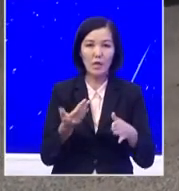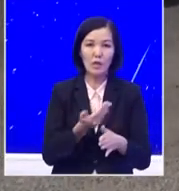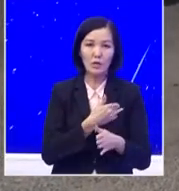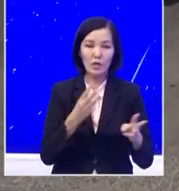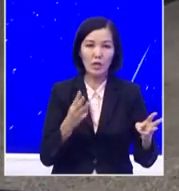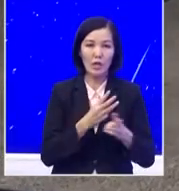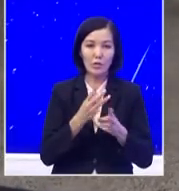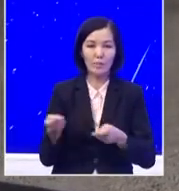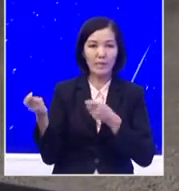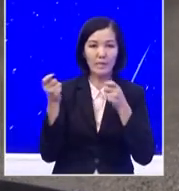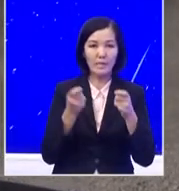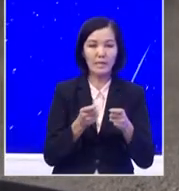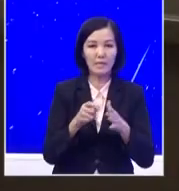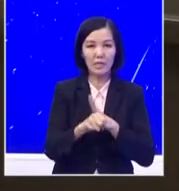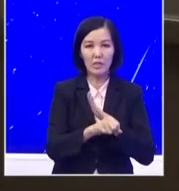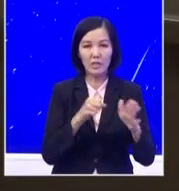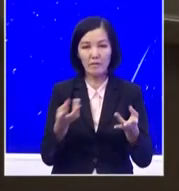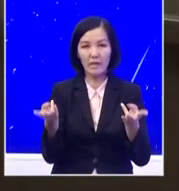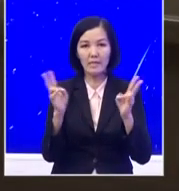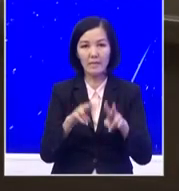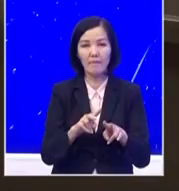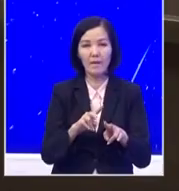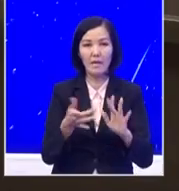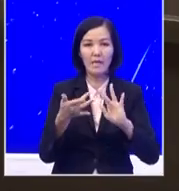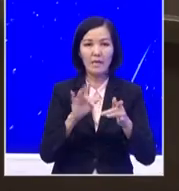принести жертвы и нуждающиеся оставляли заявки через сайт